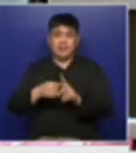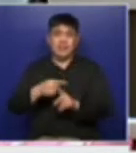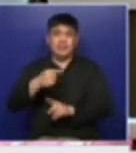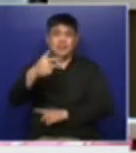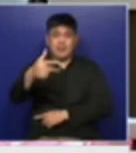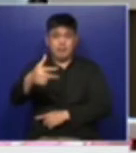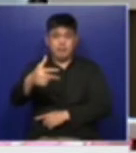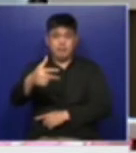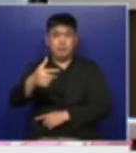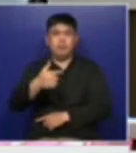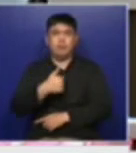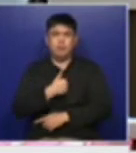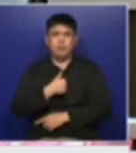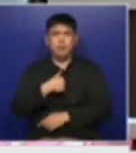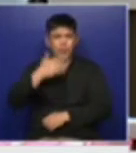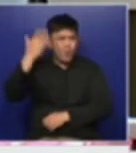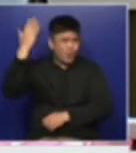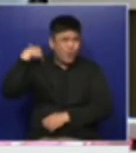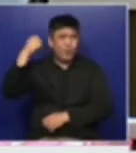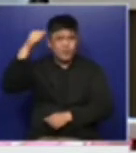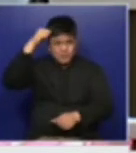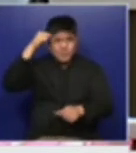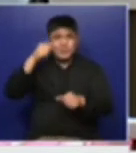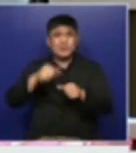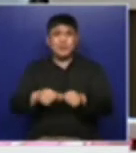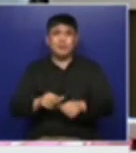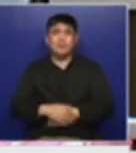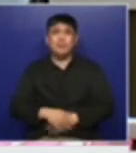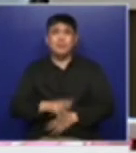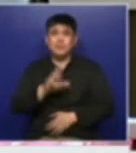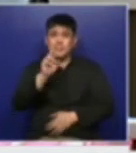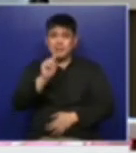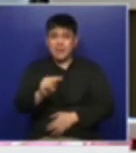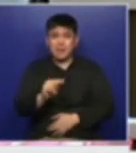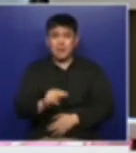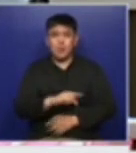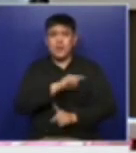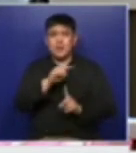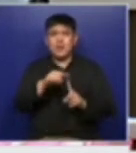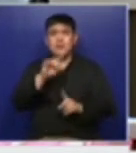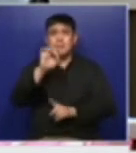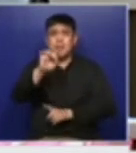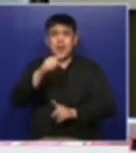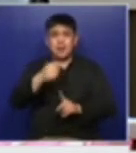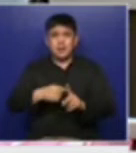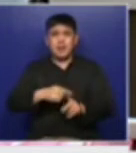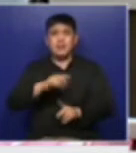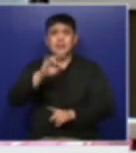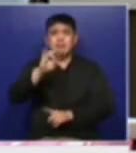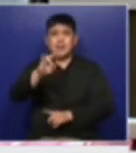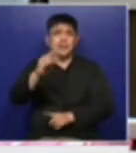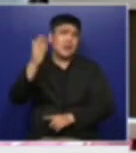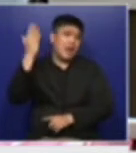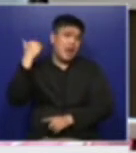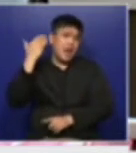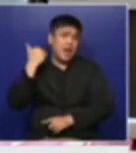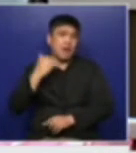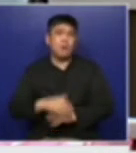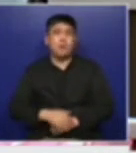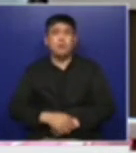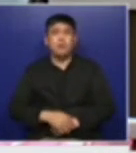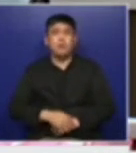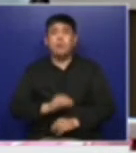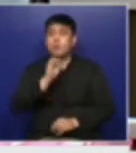จำได้ฮะผมเป็นคนสั่งนับองค์ประชุมเมื่อวันพุธที่8กรกฎาก็เนื่องจากว่